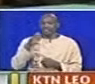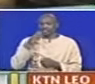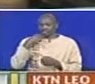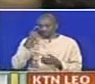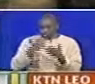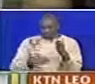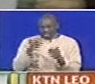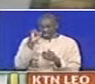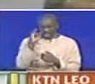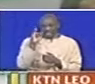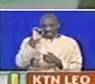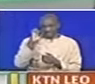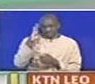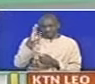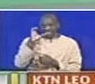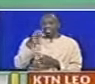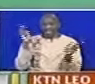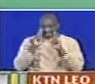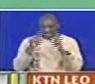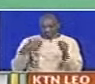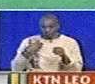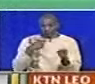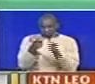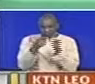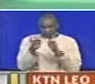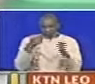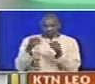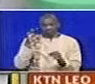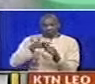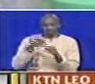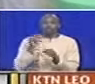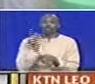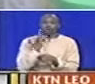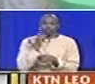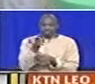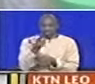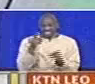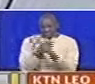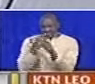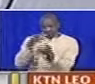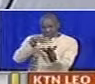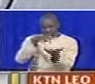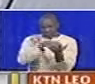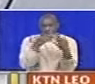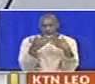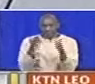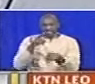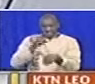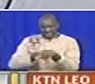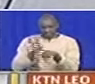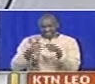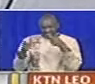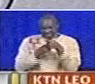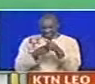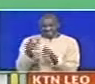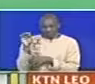iko tayari kusimamia uchaguzi huo mdogo wa hapo kesho. Vituo mbalimbali vitafungua milango yake kuanzia saa 12